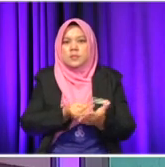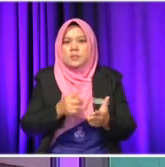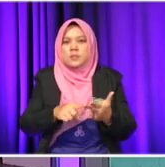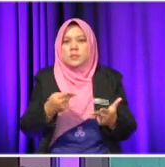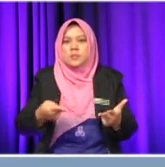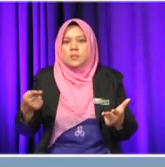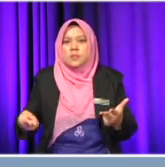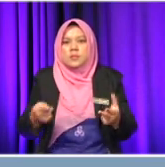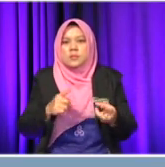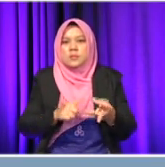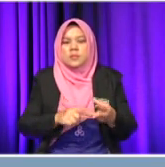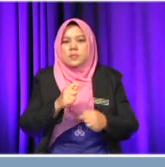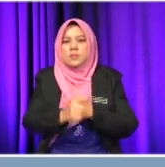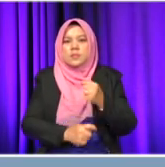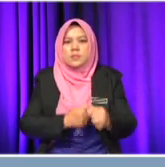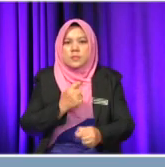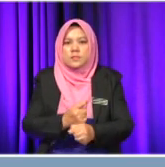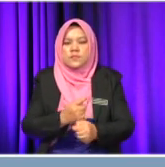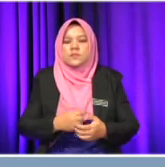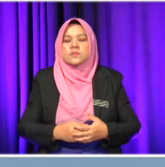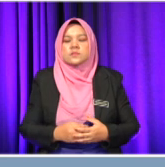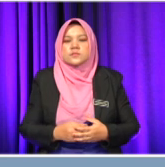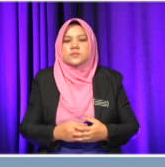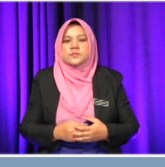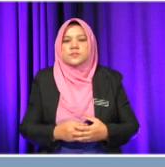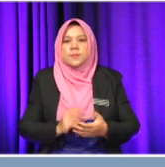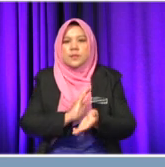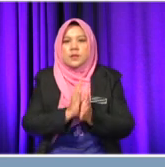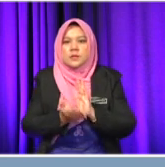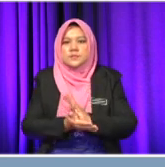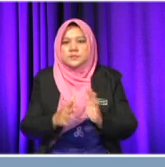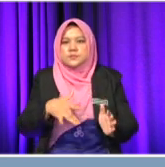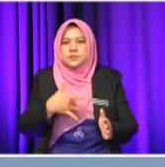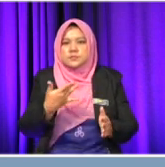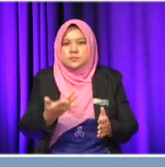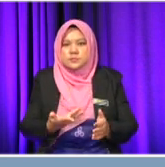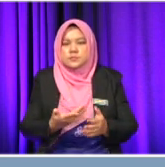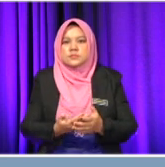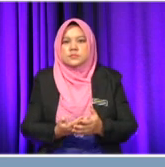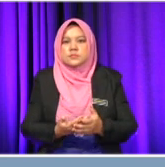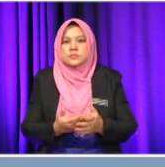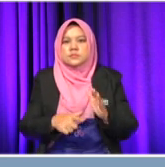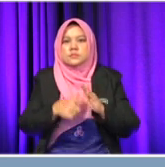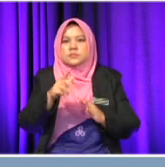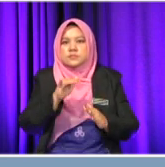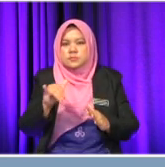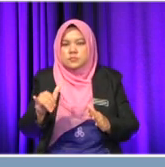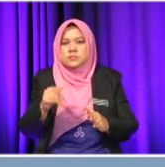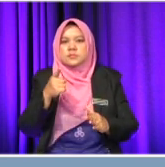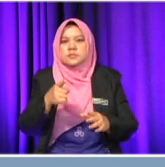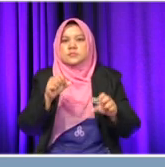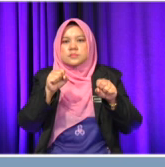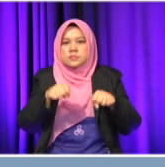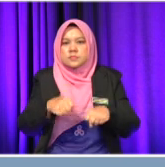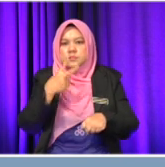juga Techno Techno technology Oke jadi yang selebihnya Oke nanti kamu boleh